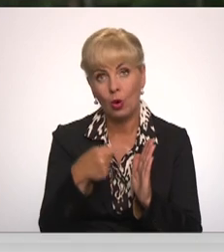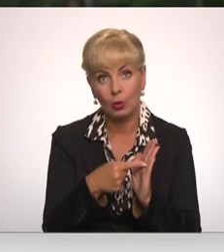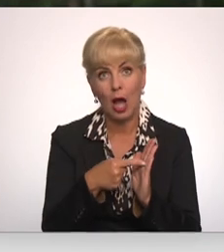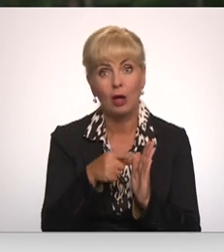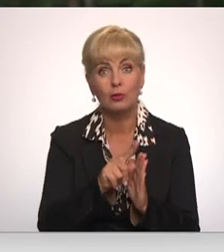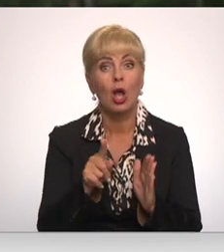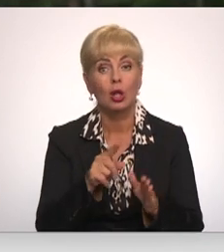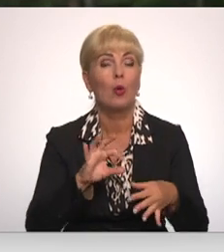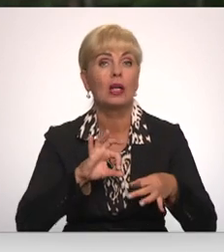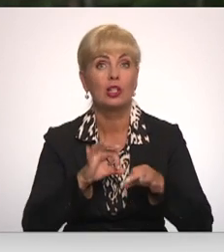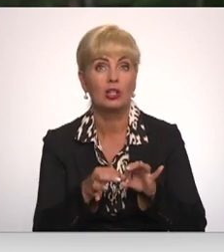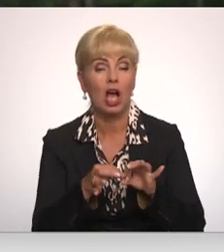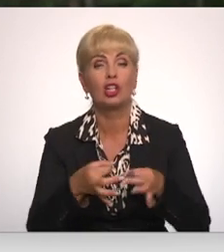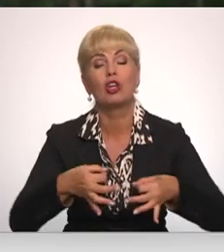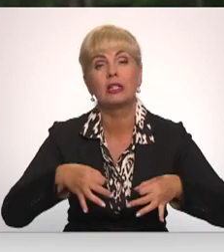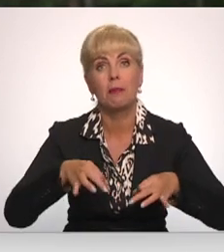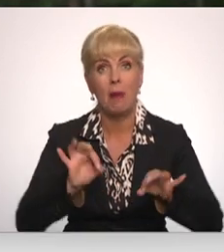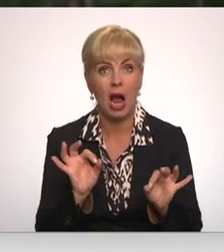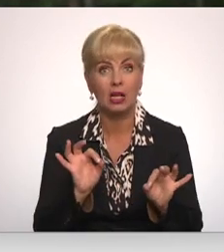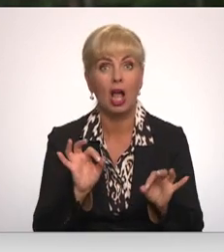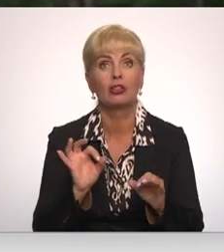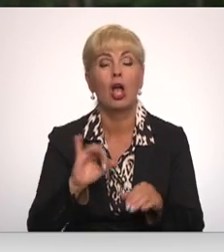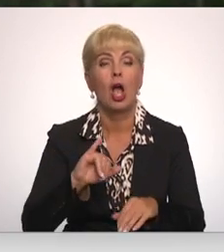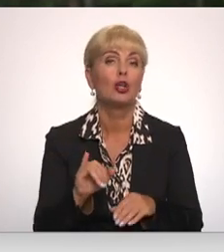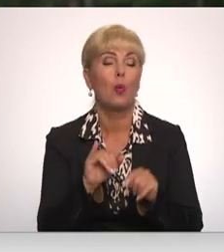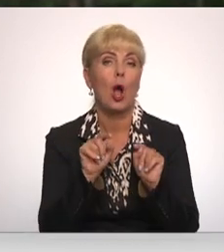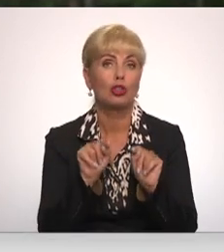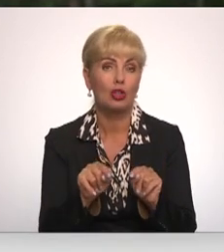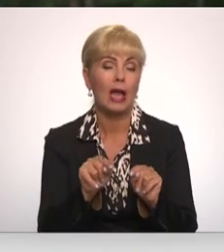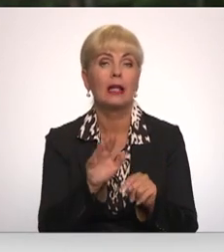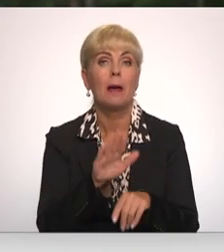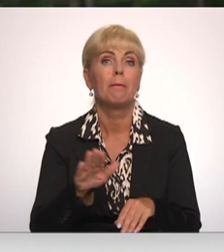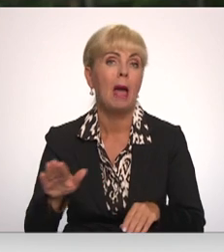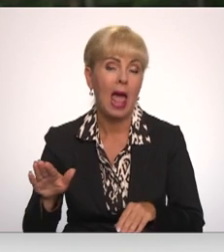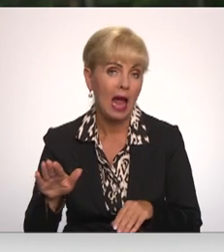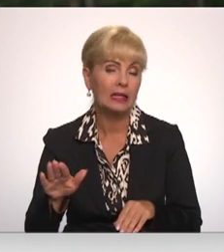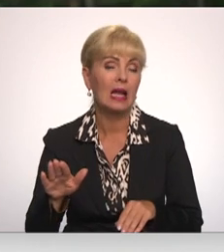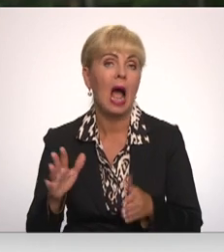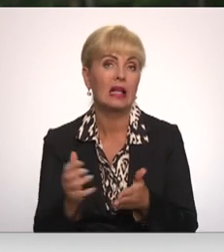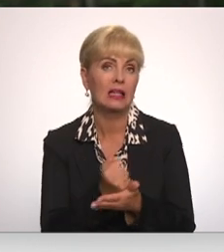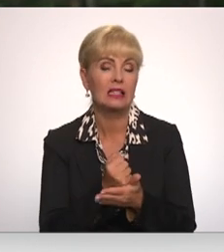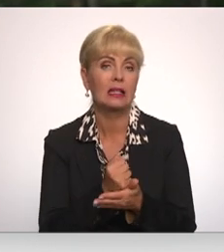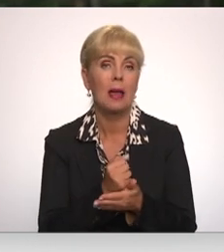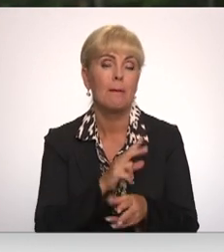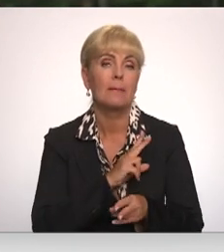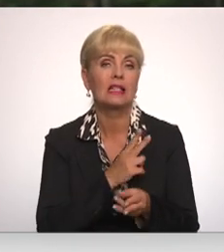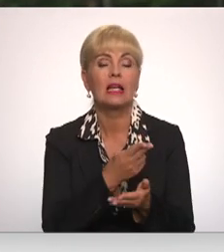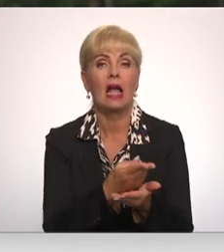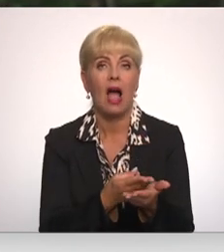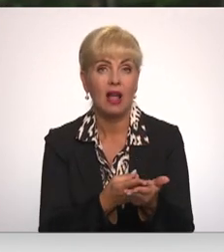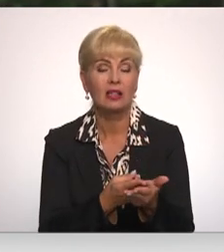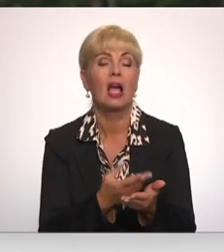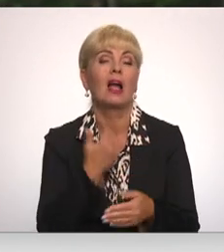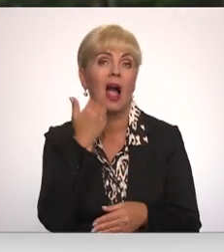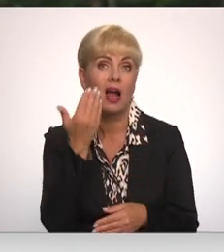krietni sarežģītāks, smalkāks, jo šeit ir arī bērnu ķermeņi iekšā. Jā. Un